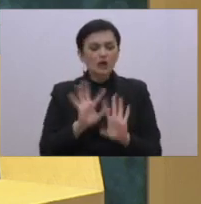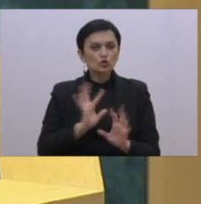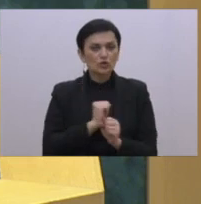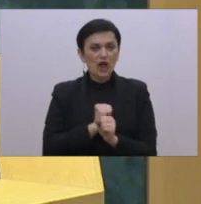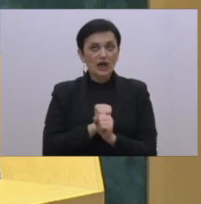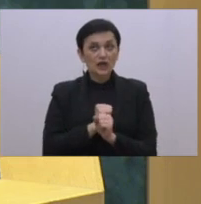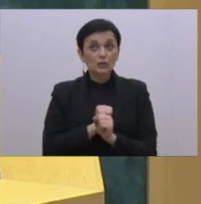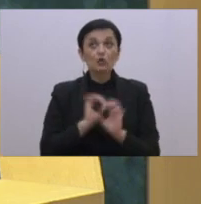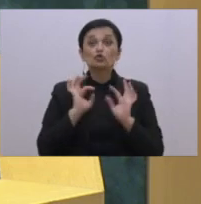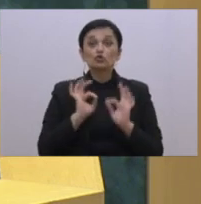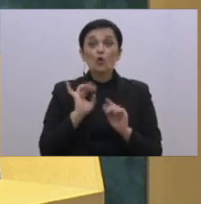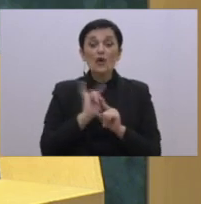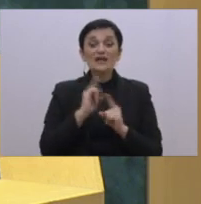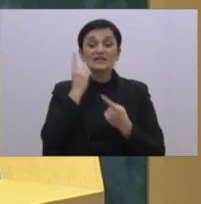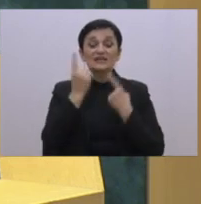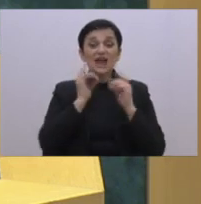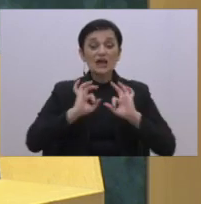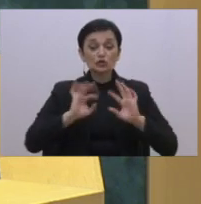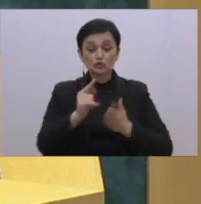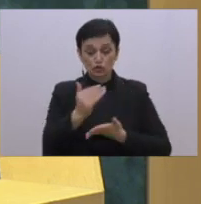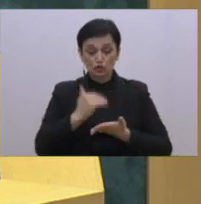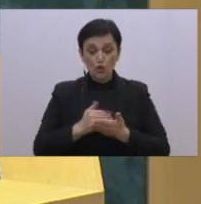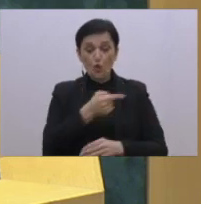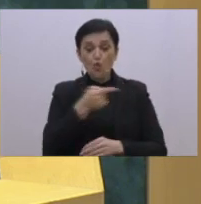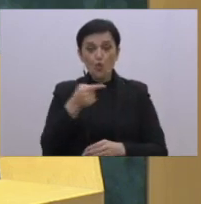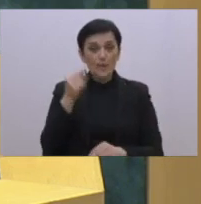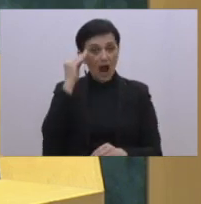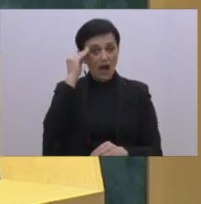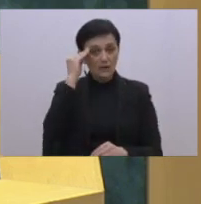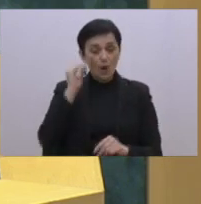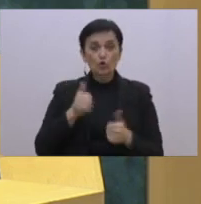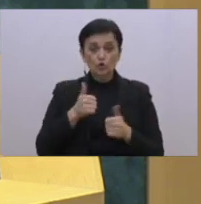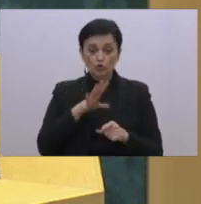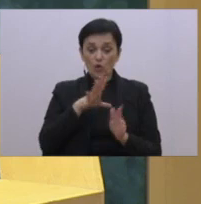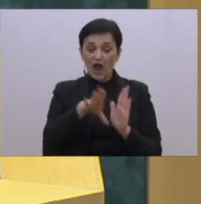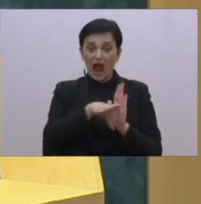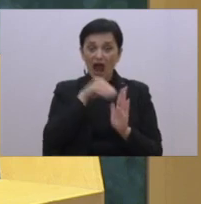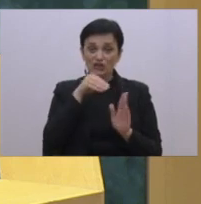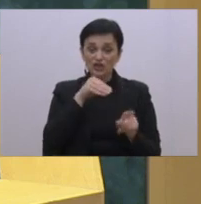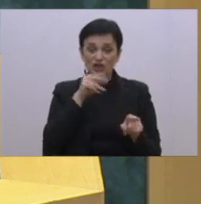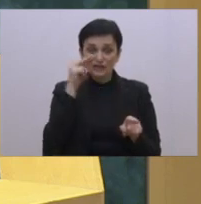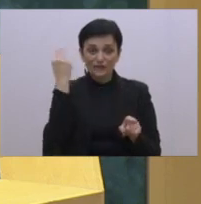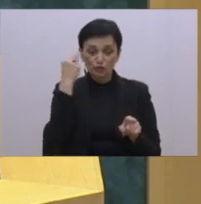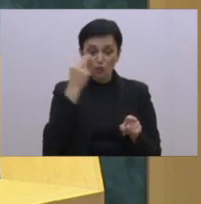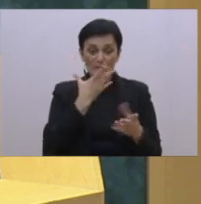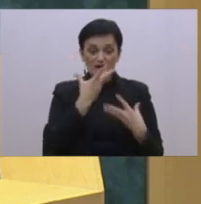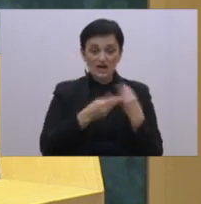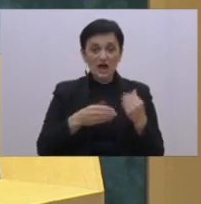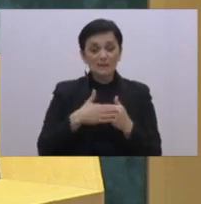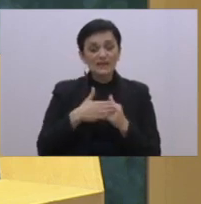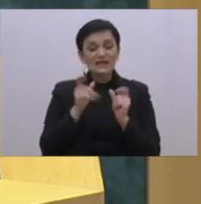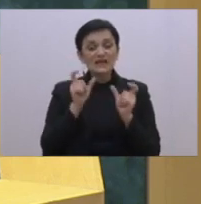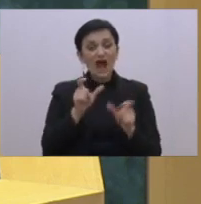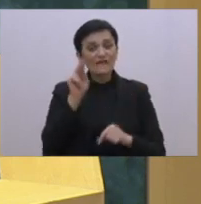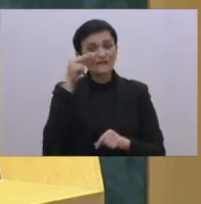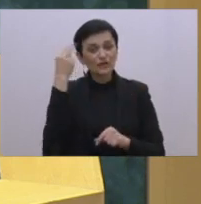აკეთებს. სწორედ დეზინფორმაციის შედეგია ეს უარყოფითი აღქმა, როგორც ეს იყო არჩევნების ვითომ და გაყალბების და სანქციების